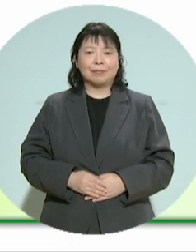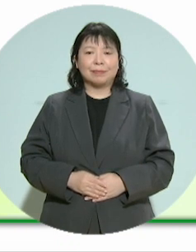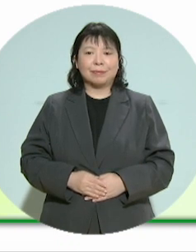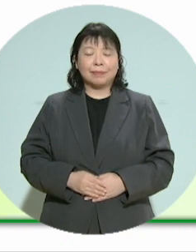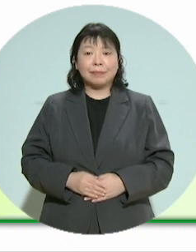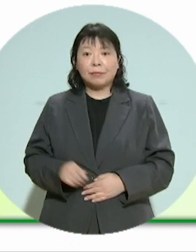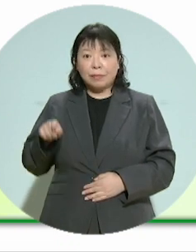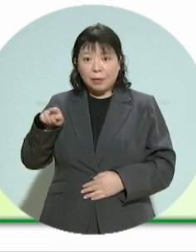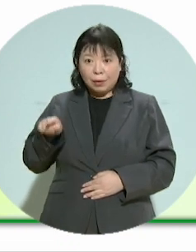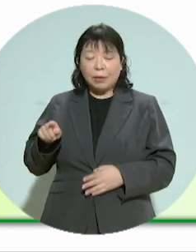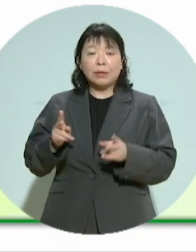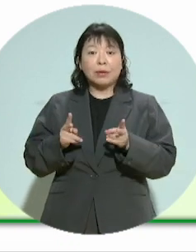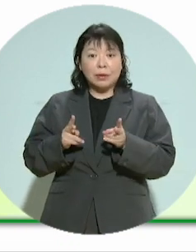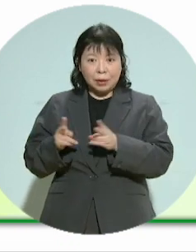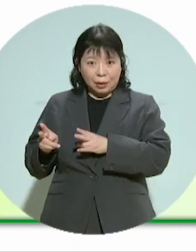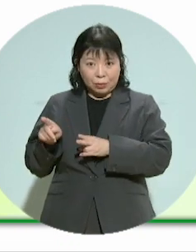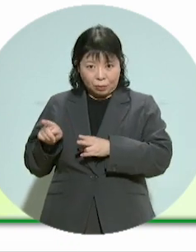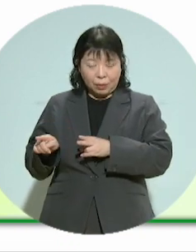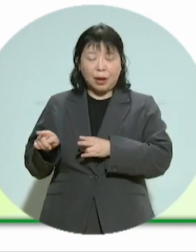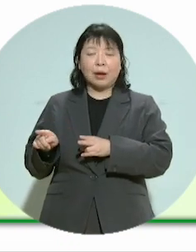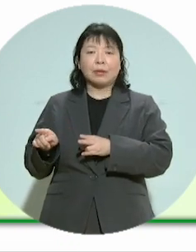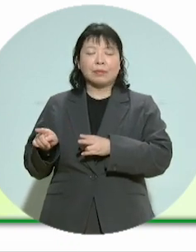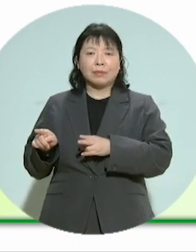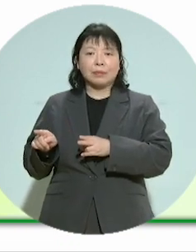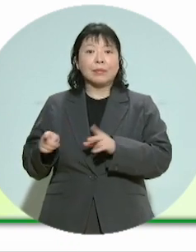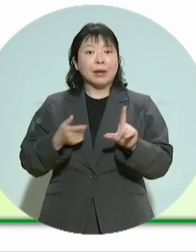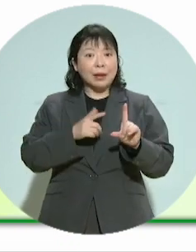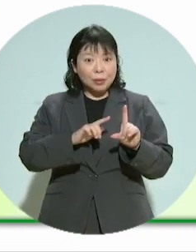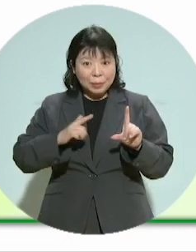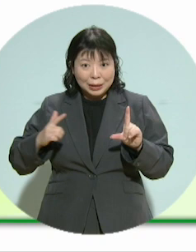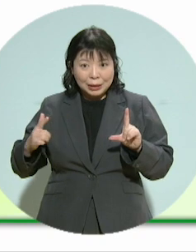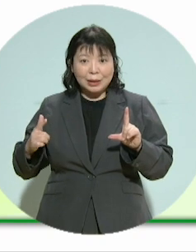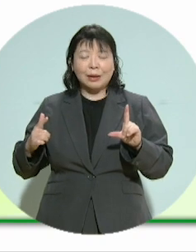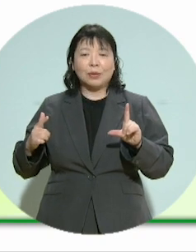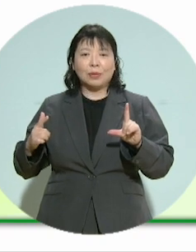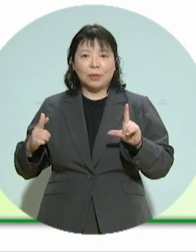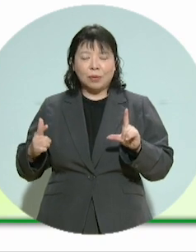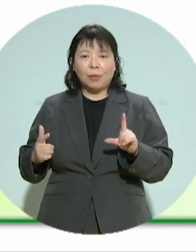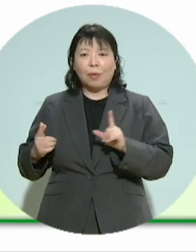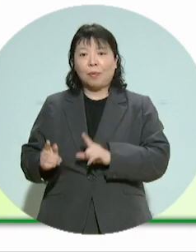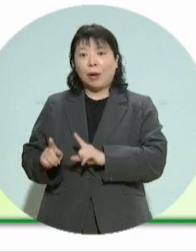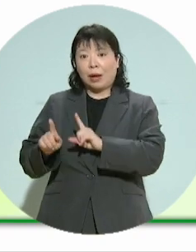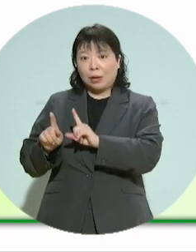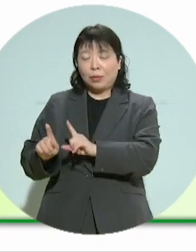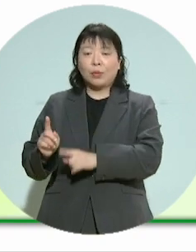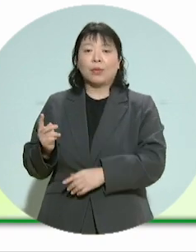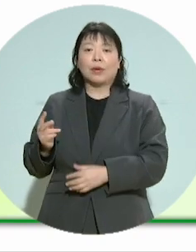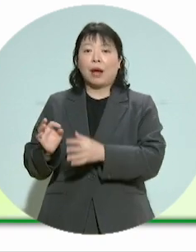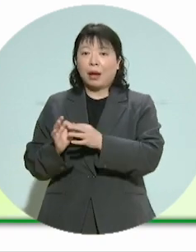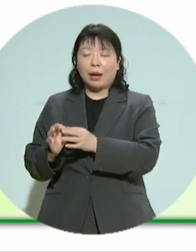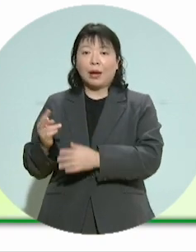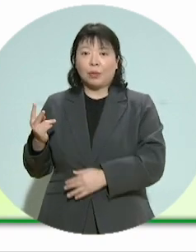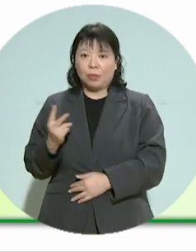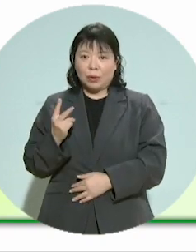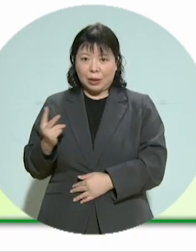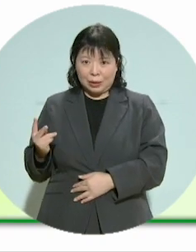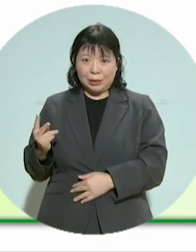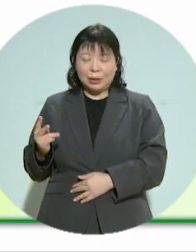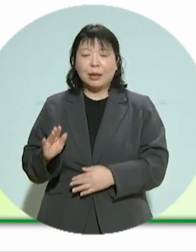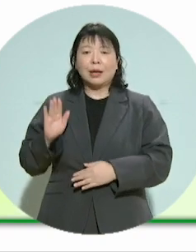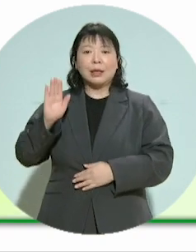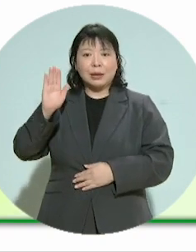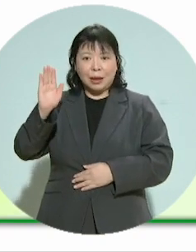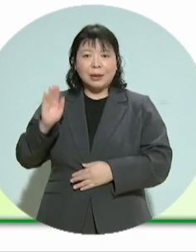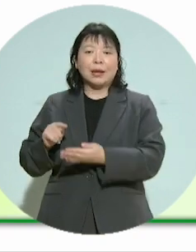東京都パートナーシップ宣誓制度は、 LGBT などのパートナーシップ関係にある2人からの宣